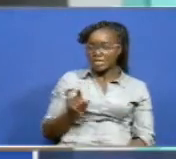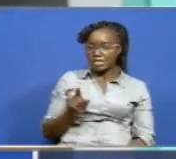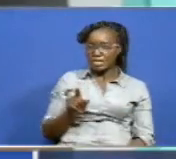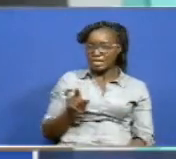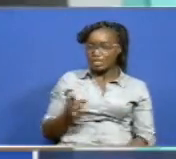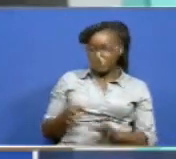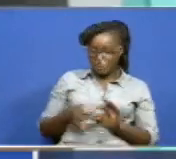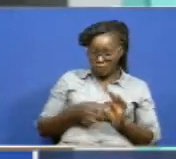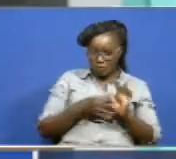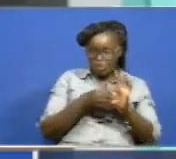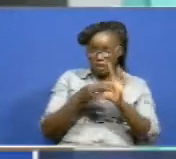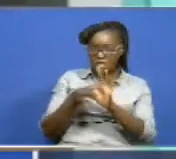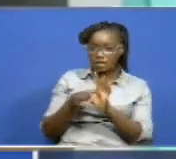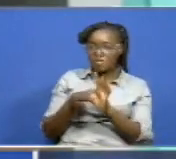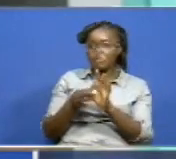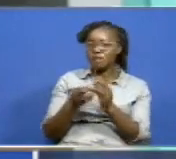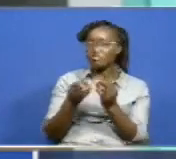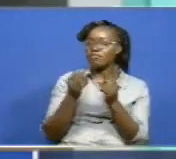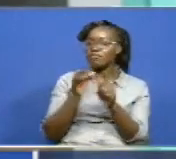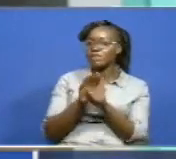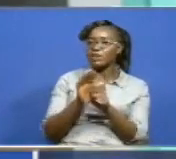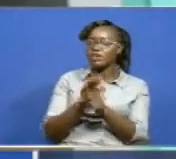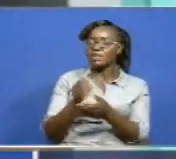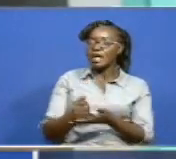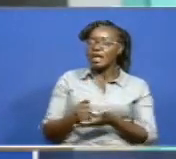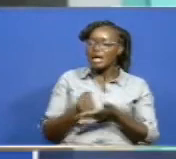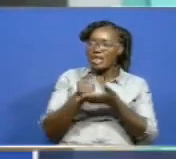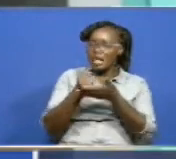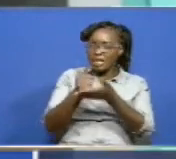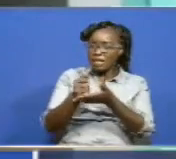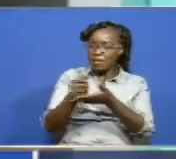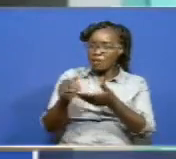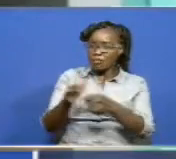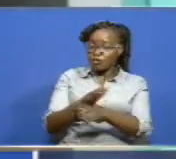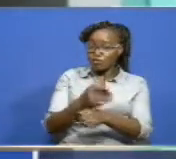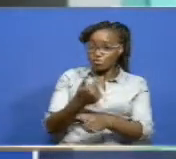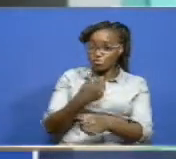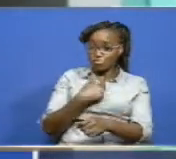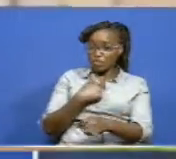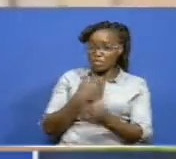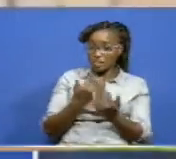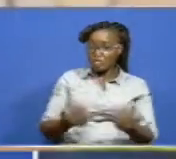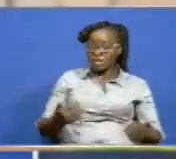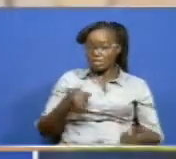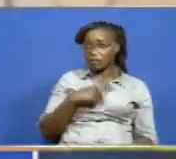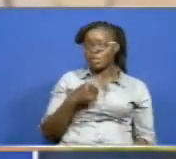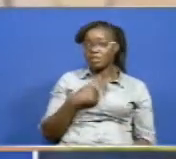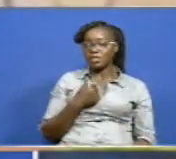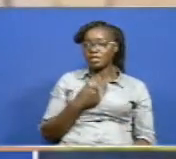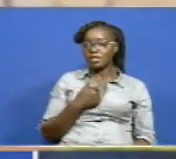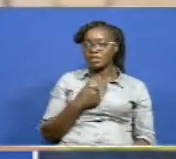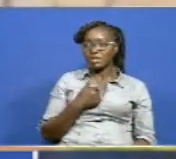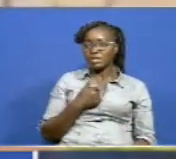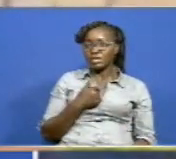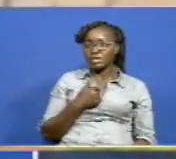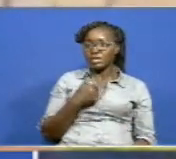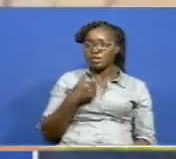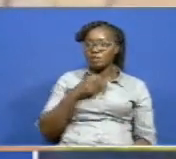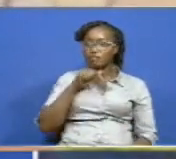very cooperating, very helpful to me and my children. Mimi ni ndugu yake